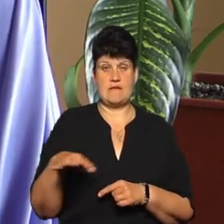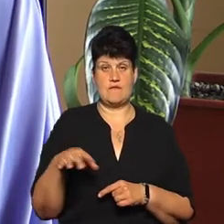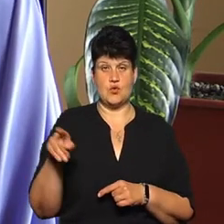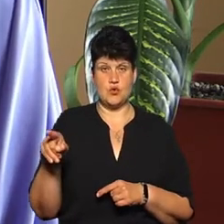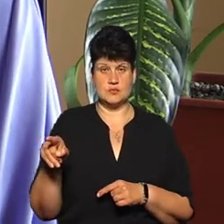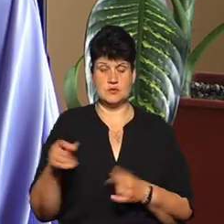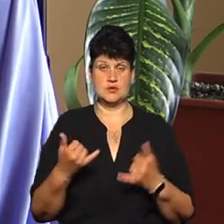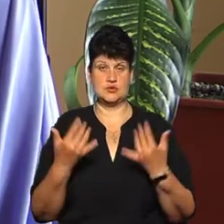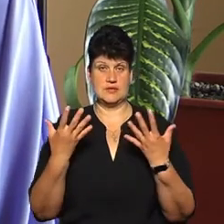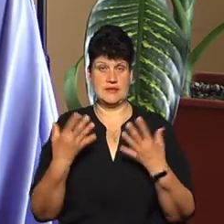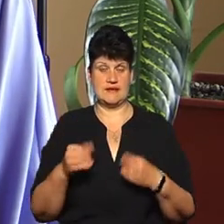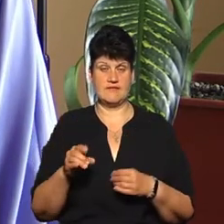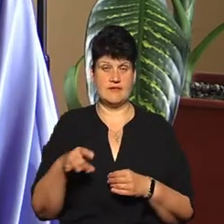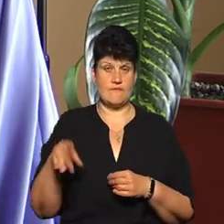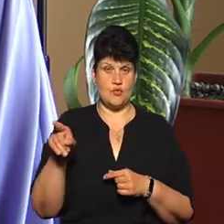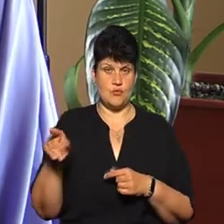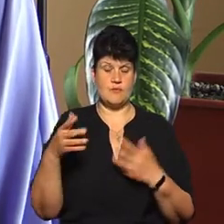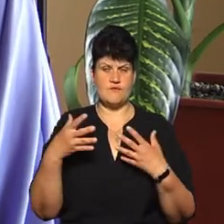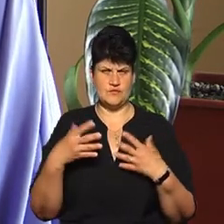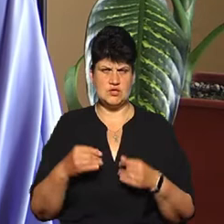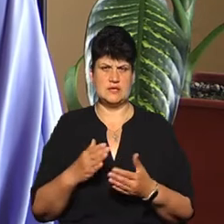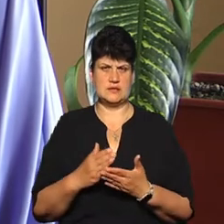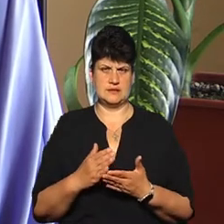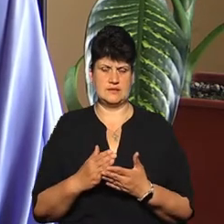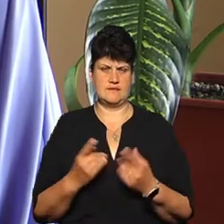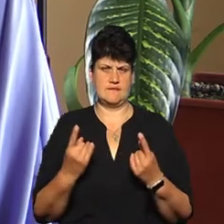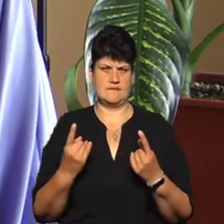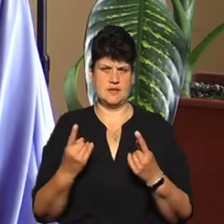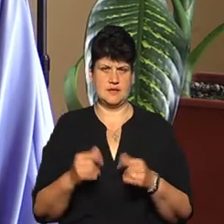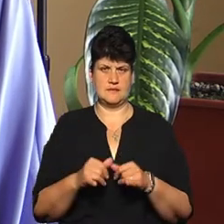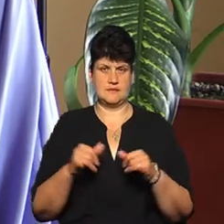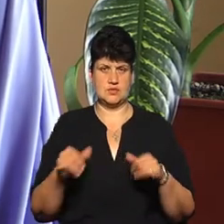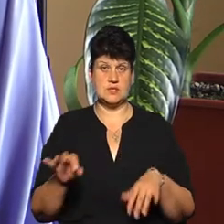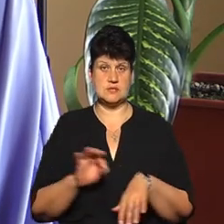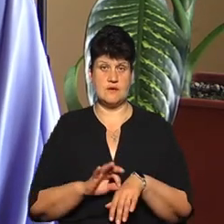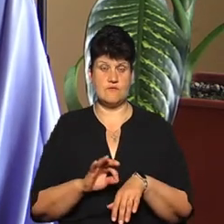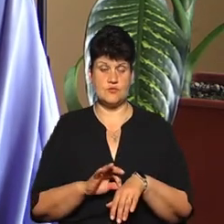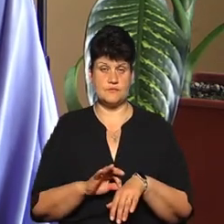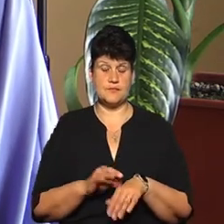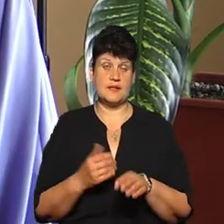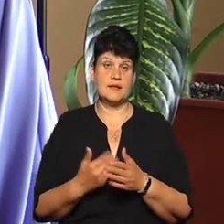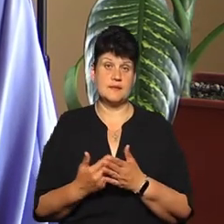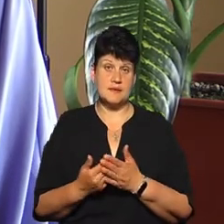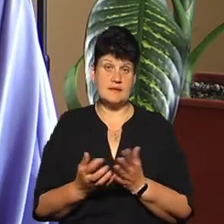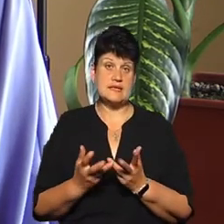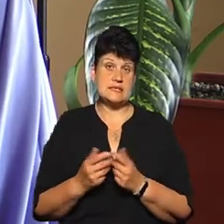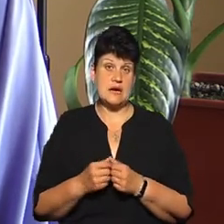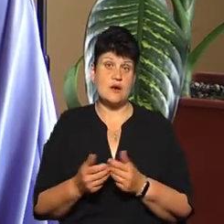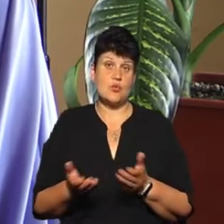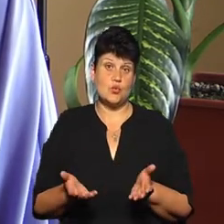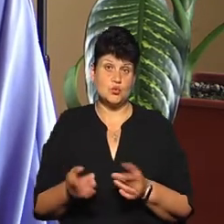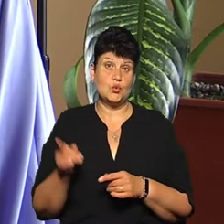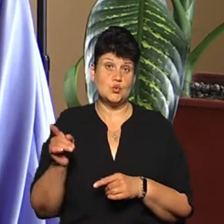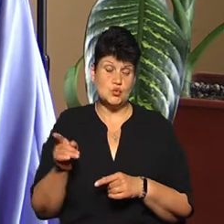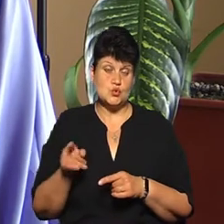на сьогоднішній день вже йде великий ріст захворюваності. І, напевно, за рахунок цього в